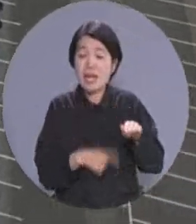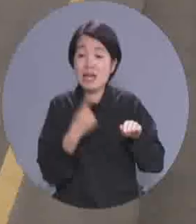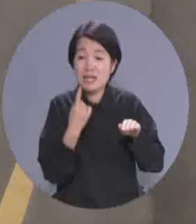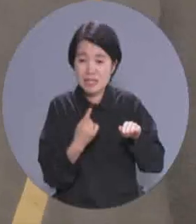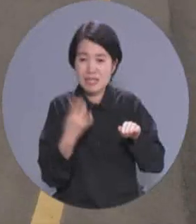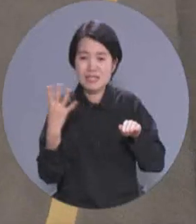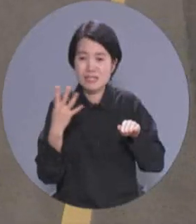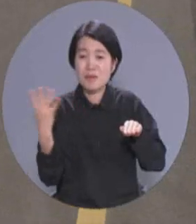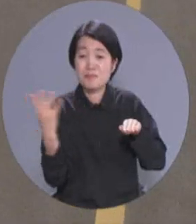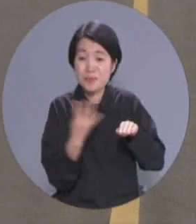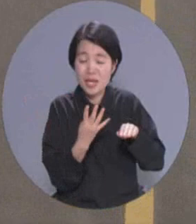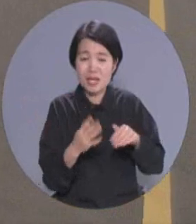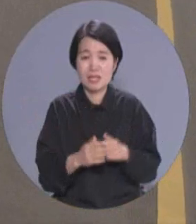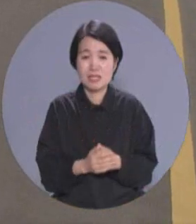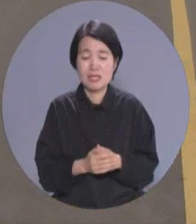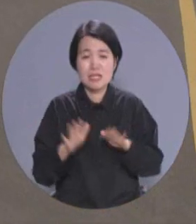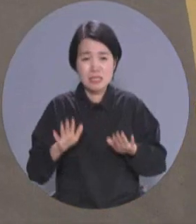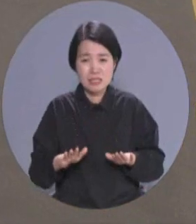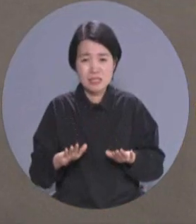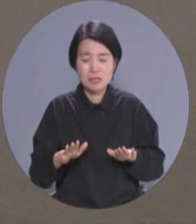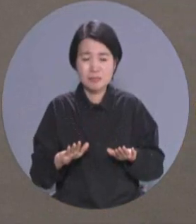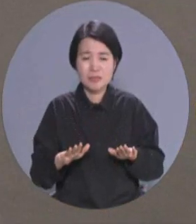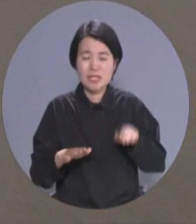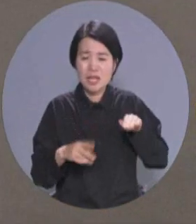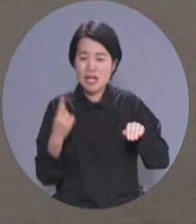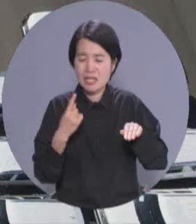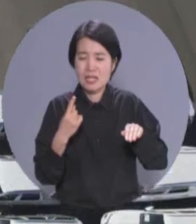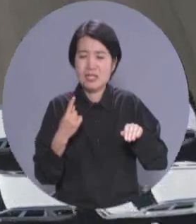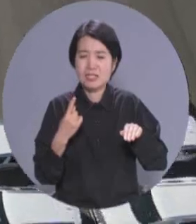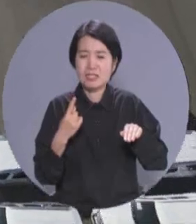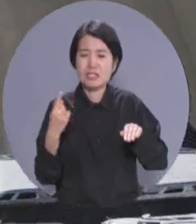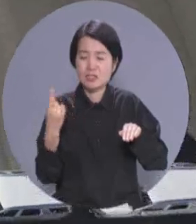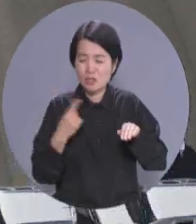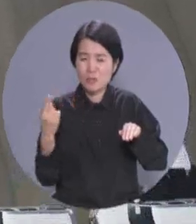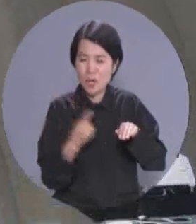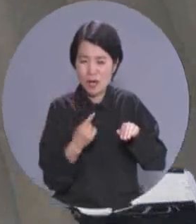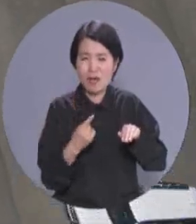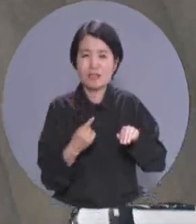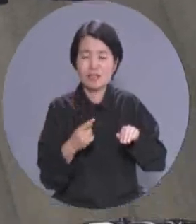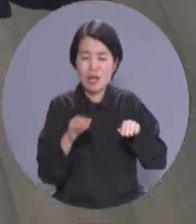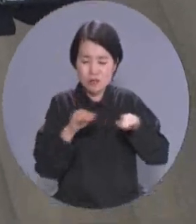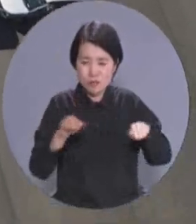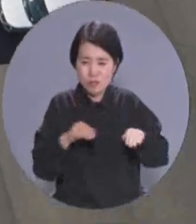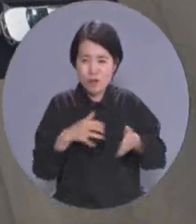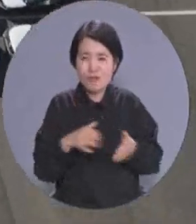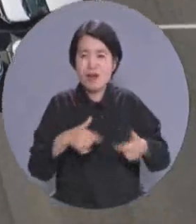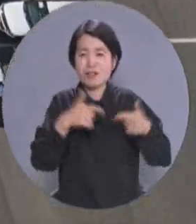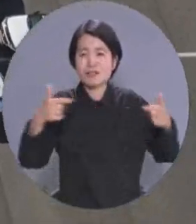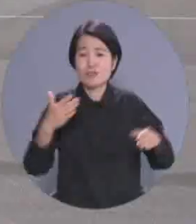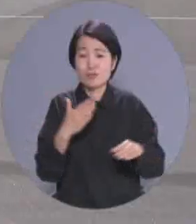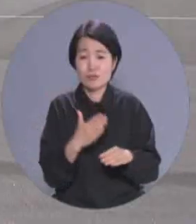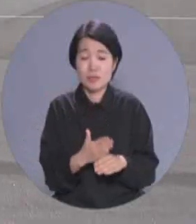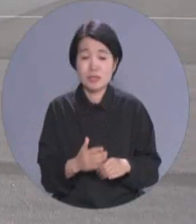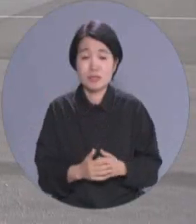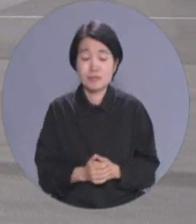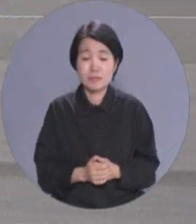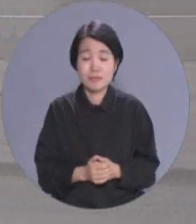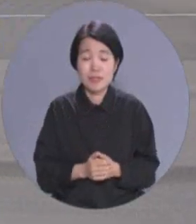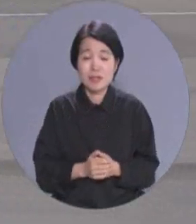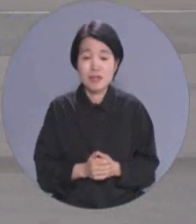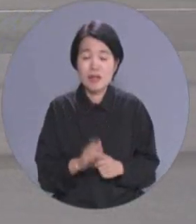한대당 4,000원이던 것이 지금은 1,000 원에도 못 미칠만큼 자동차 환정 물동량은 꾸준히 늘고 있습니다 특히